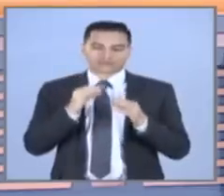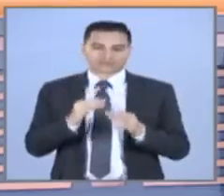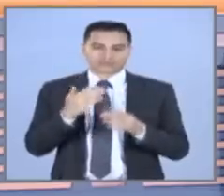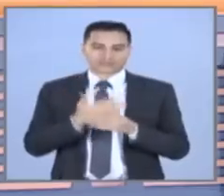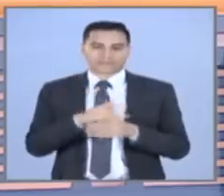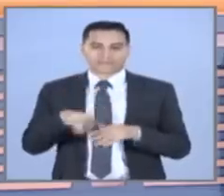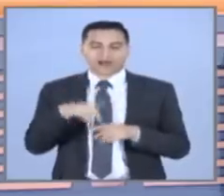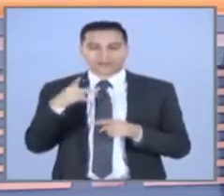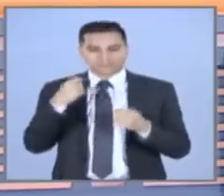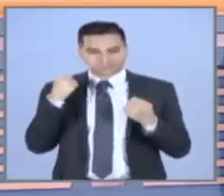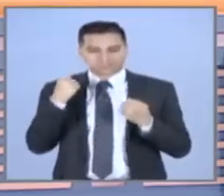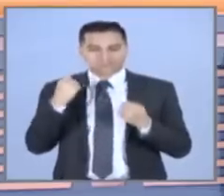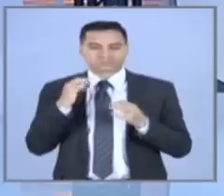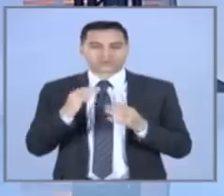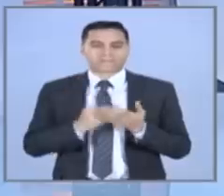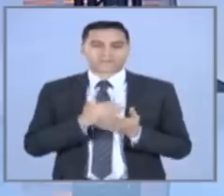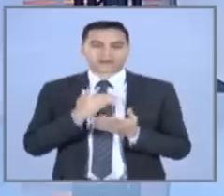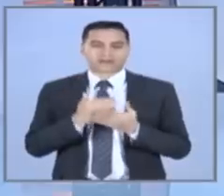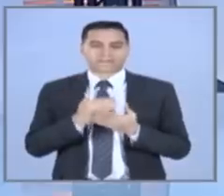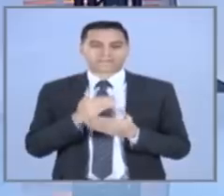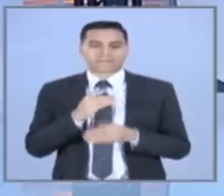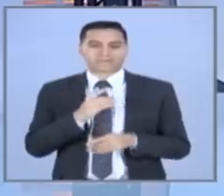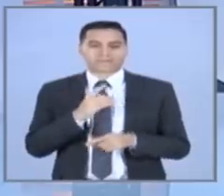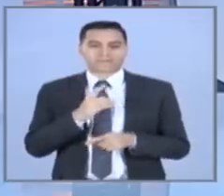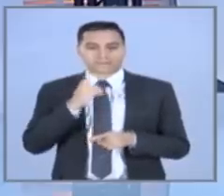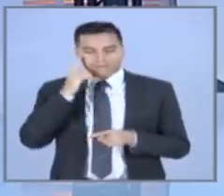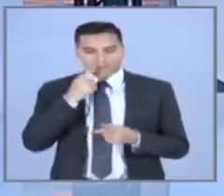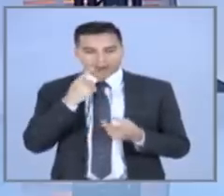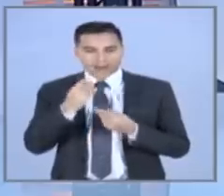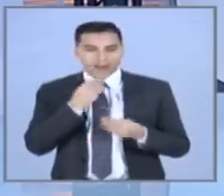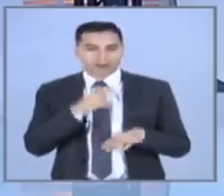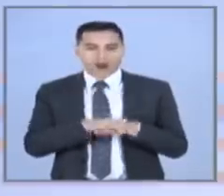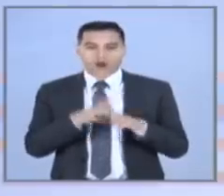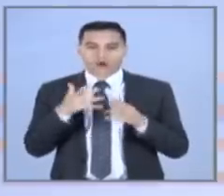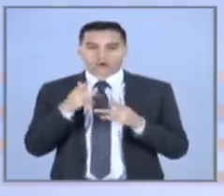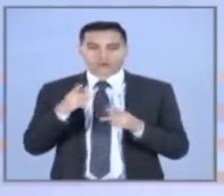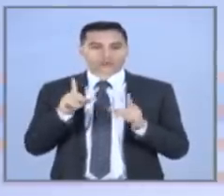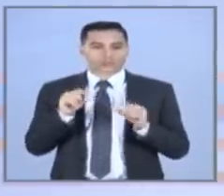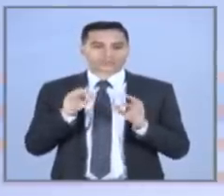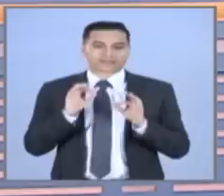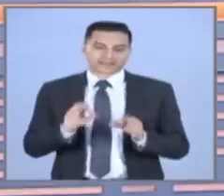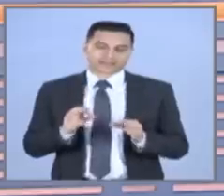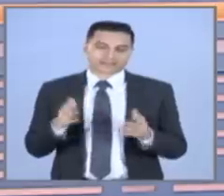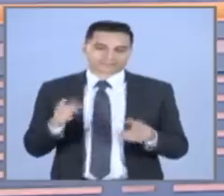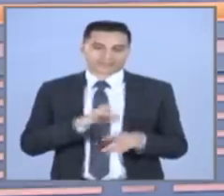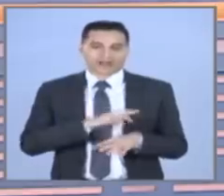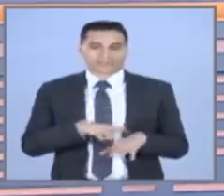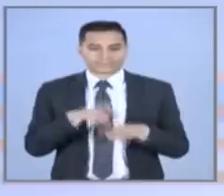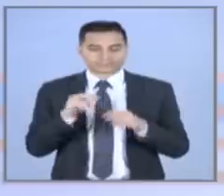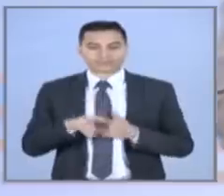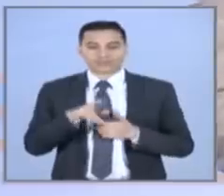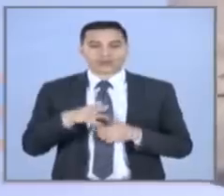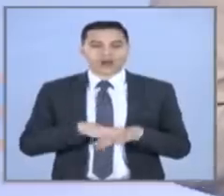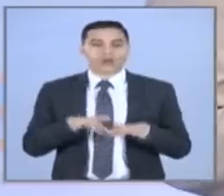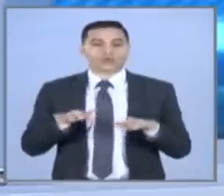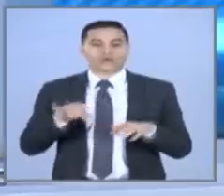في الملاعب، وبعد كده لما كان بيعلق على ماتشات الكورة كان ممتع. سؤال في